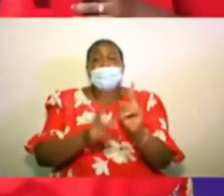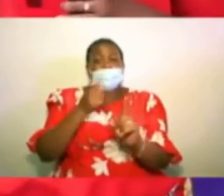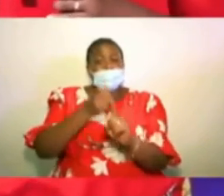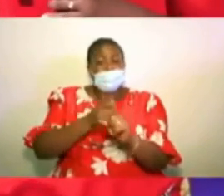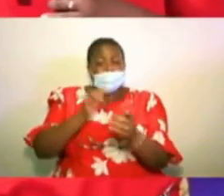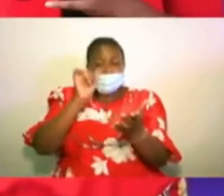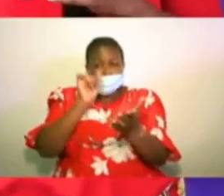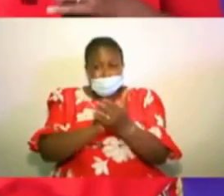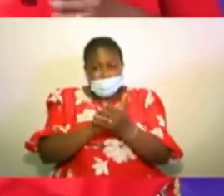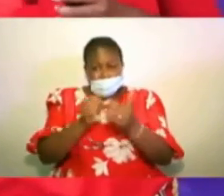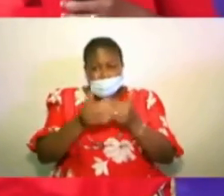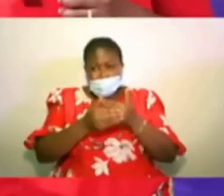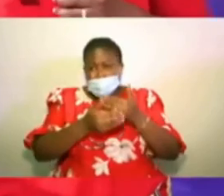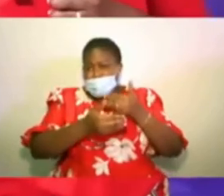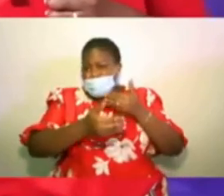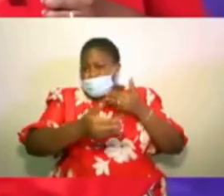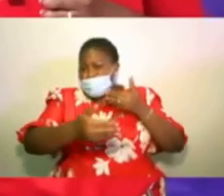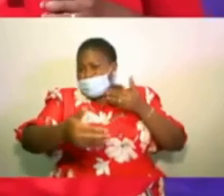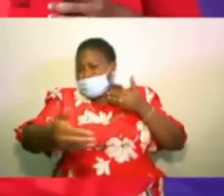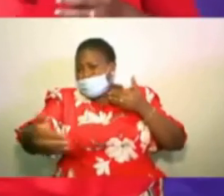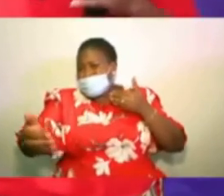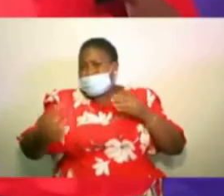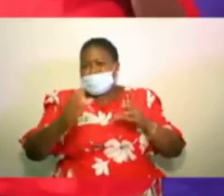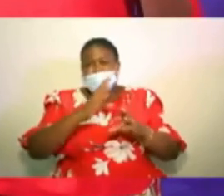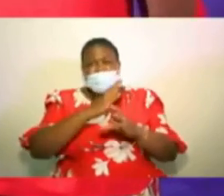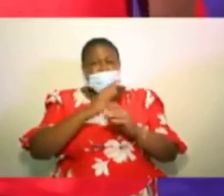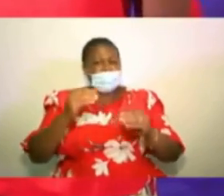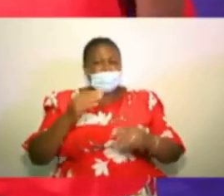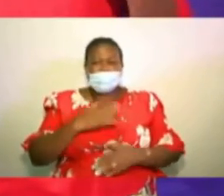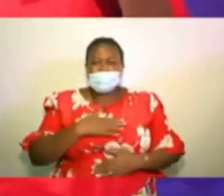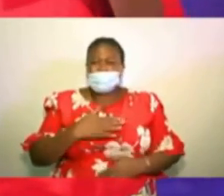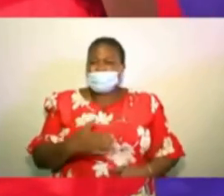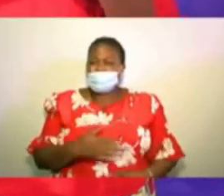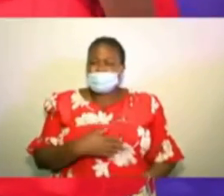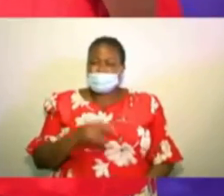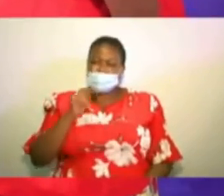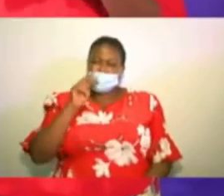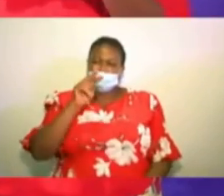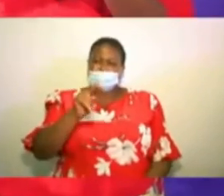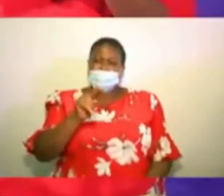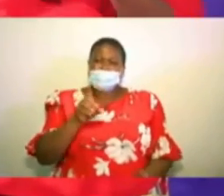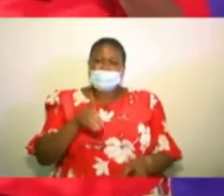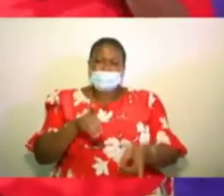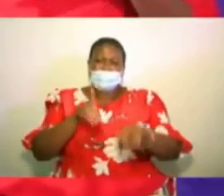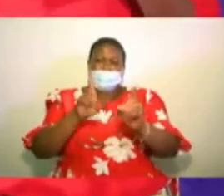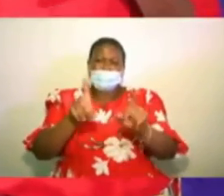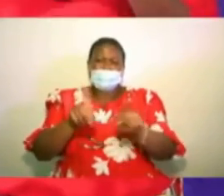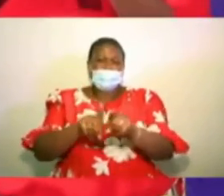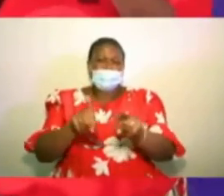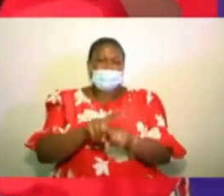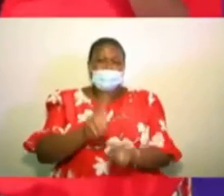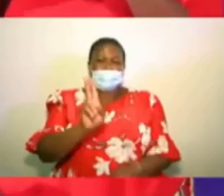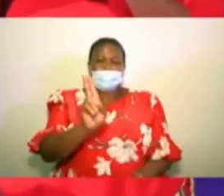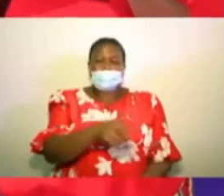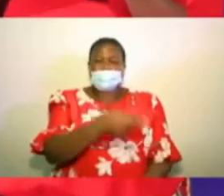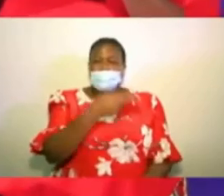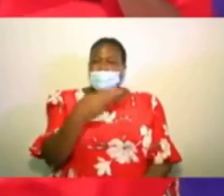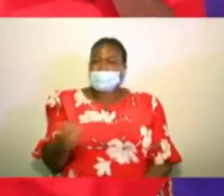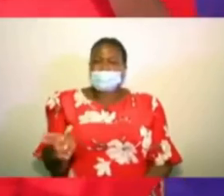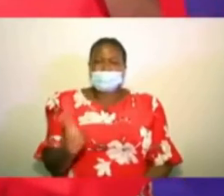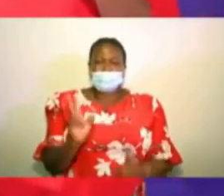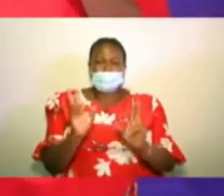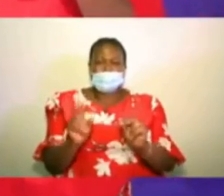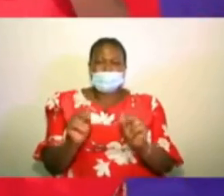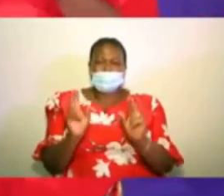forward, no one took them for granted. Et donc il leur a rempli de sa puissance d'en haut, et à partir de ce